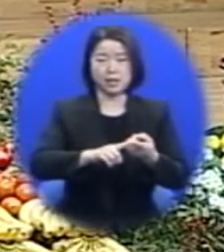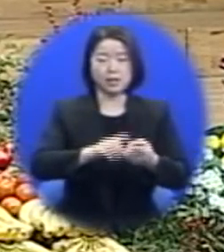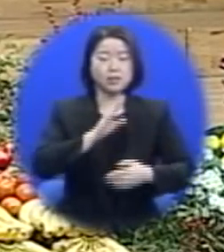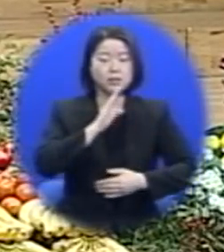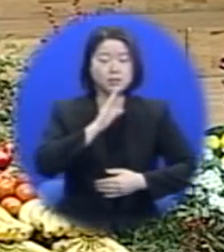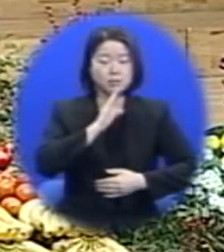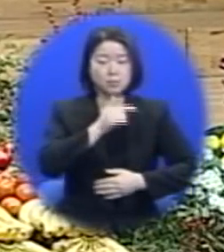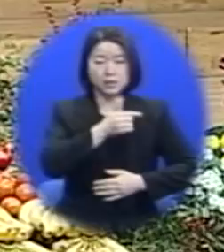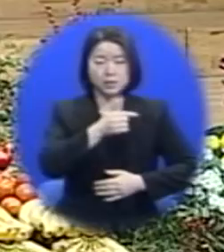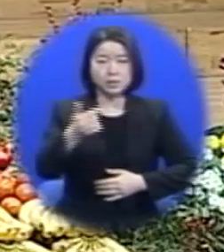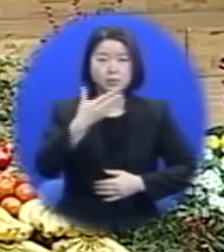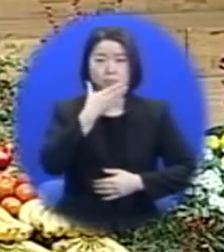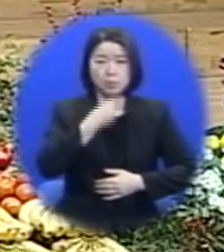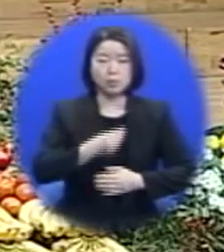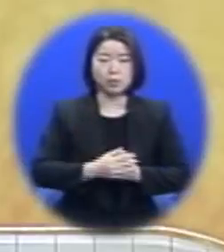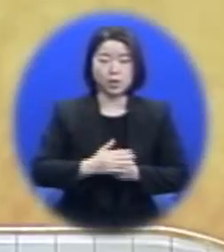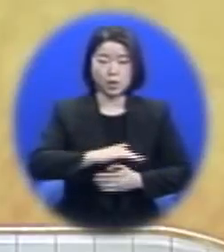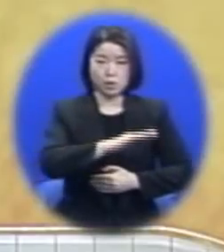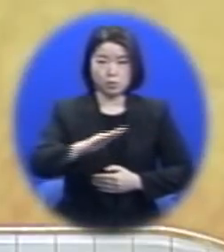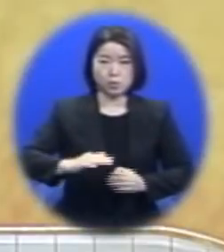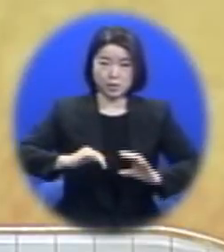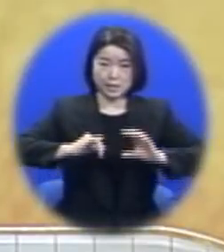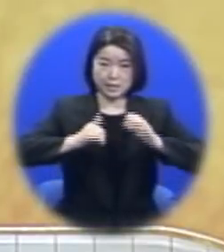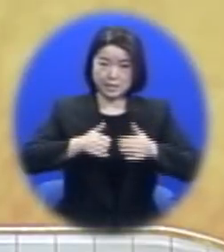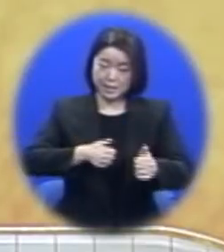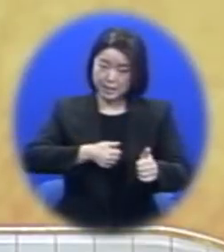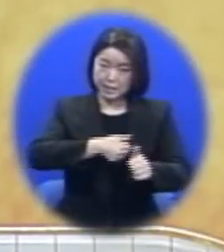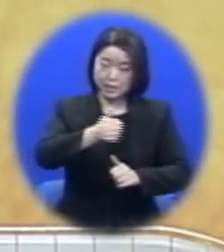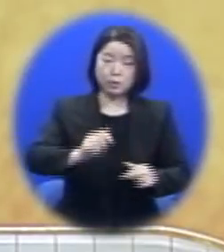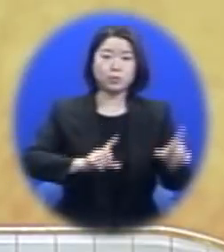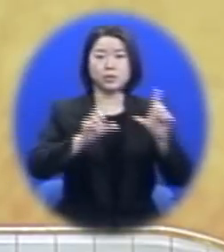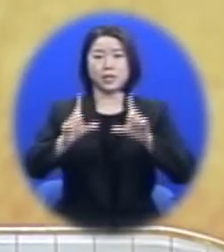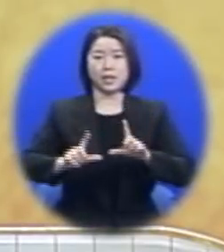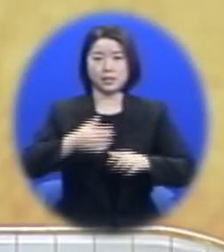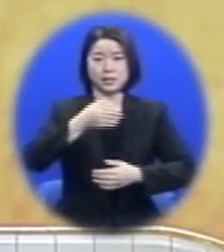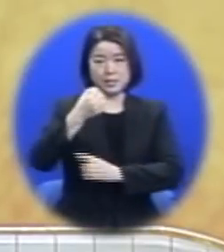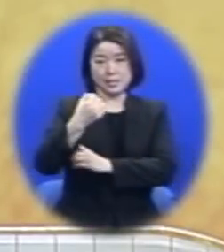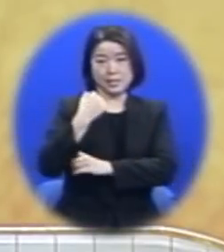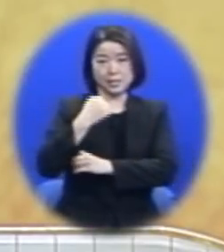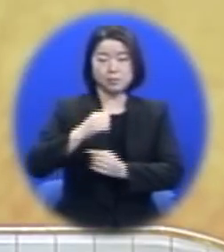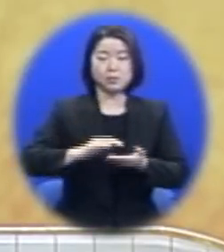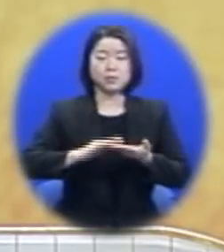없는 복입니다. 우리가 세상을 이기고 사는 힘입니다.